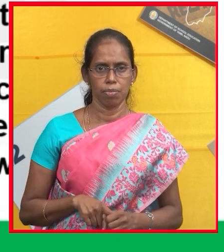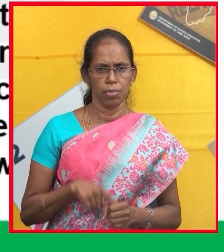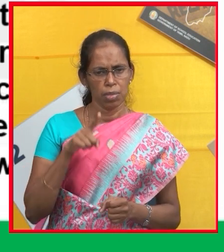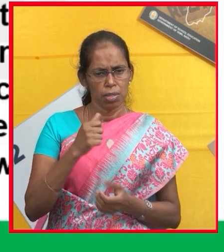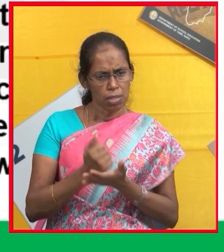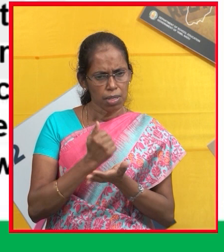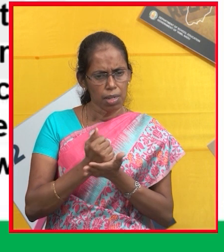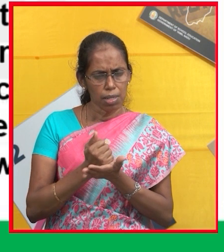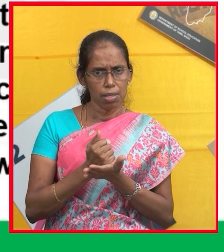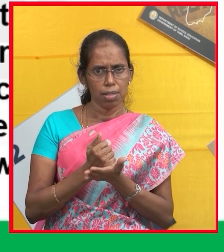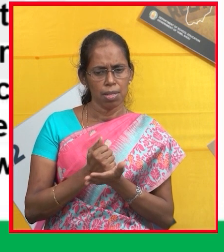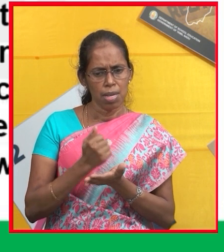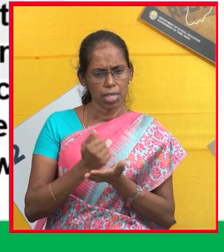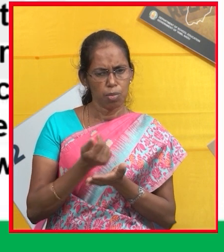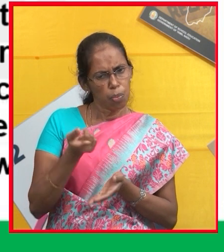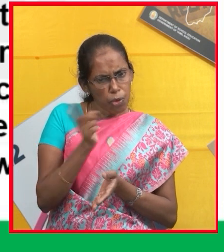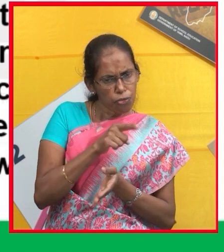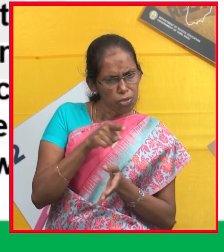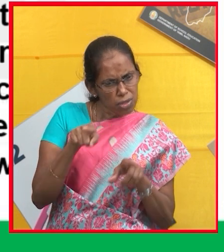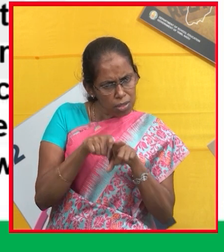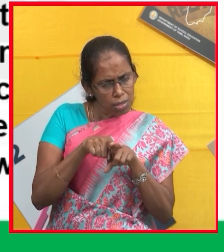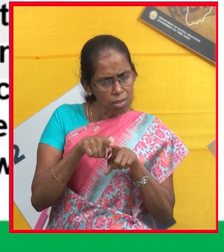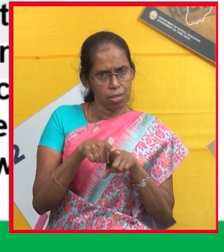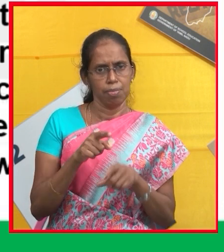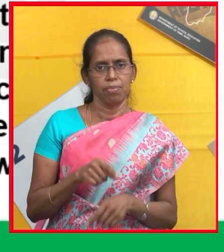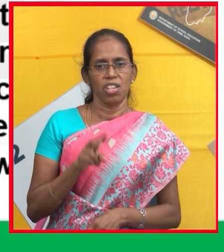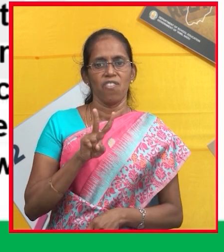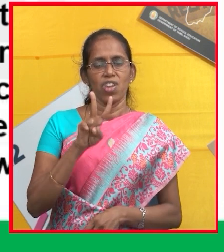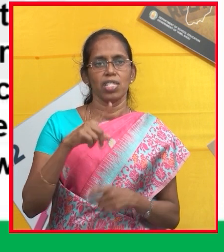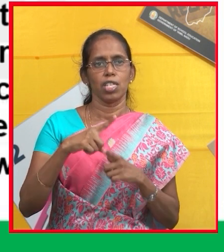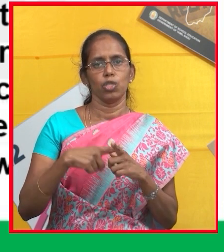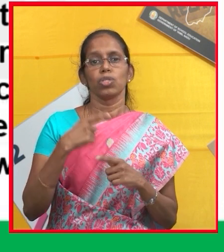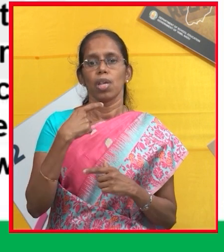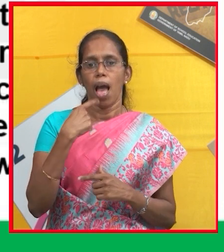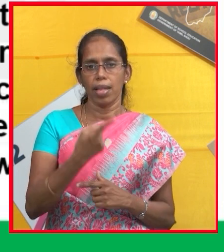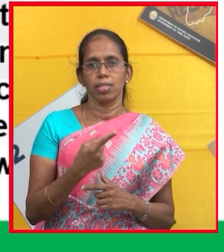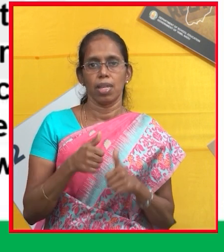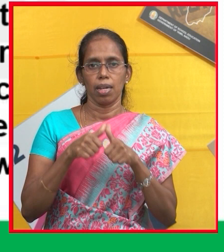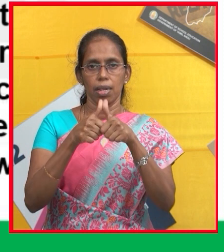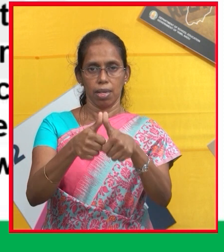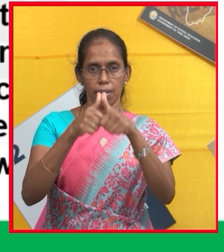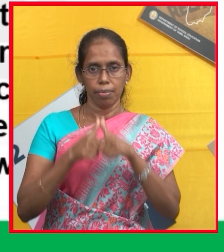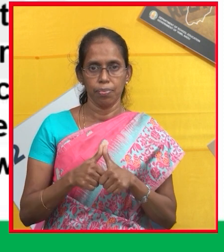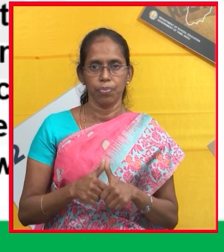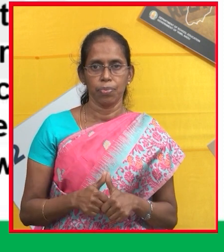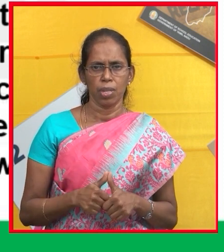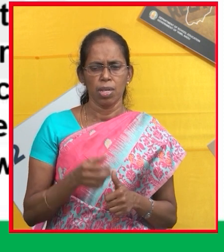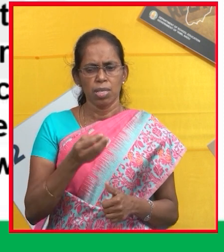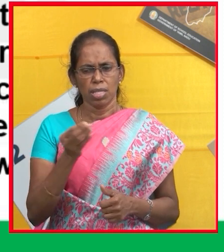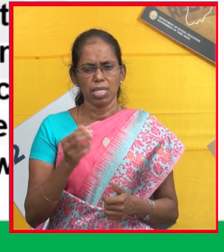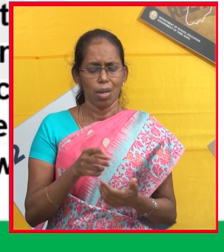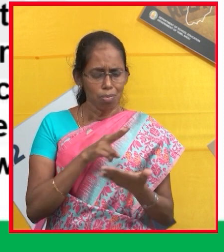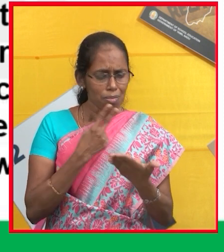had undergone before this expedition? Vartika Joshi. We started with some